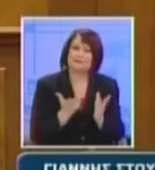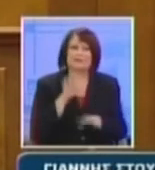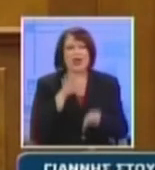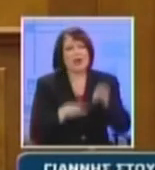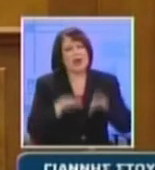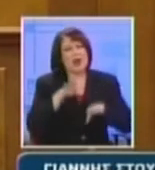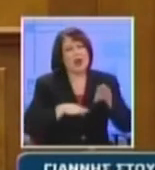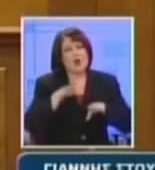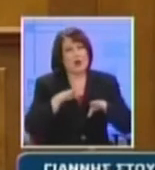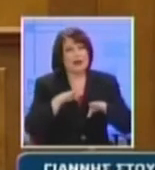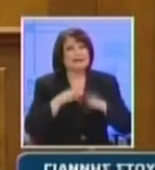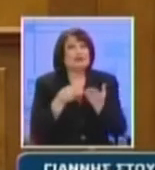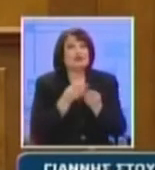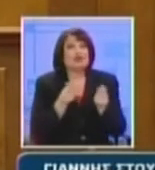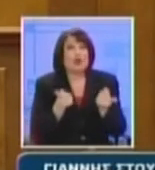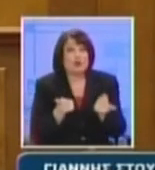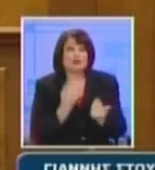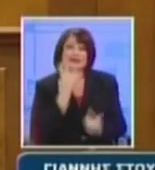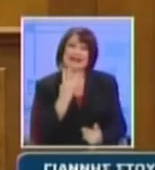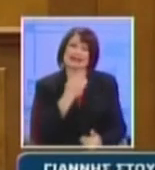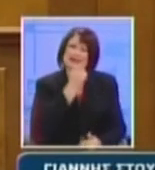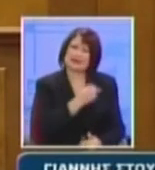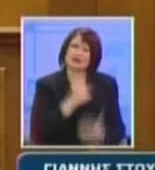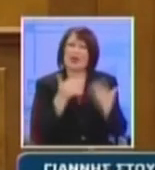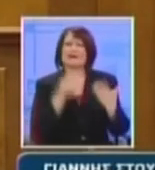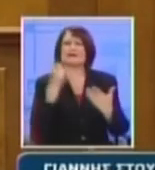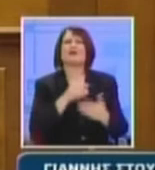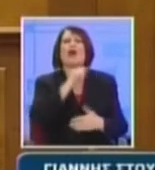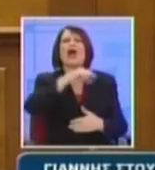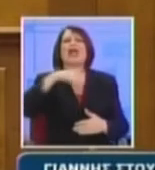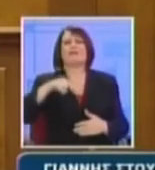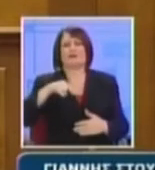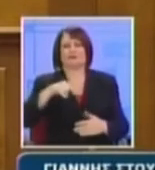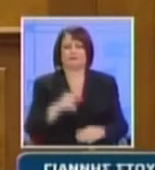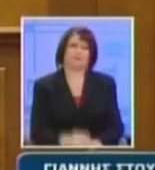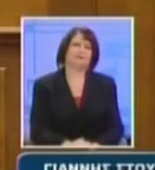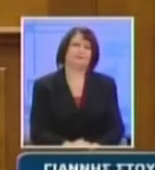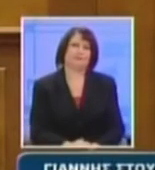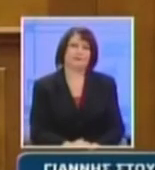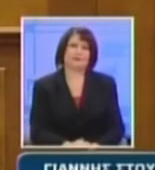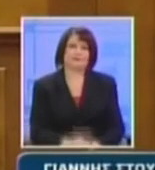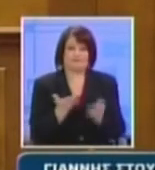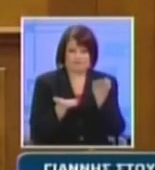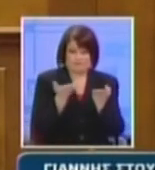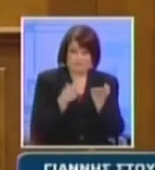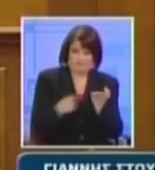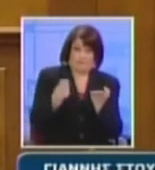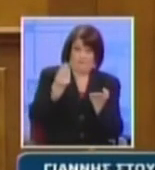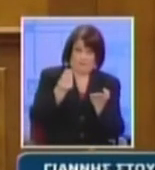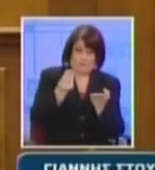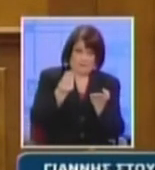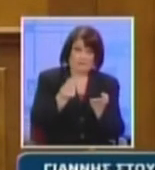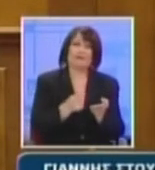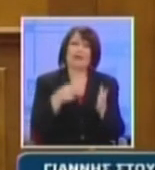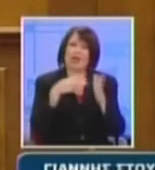με τη μέθοδο που χρησιμοποιείται μεταξύ 4% και 6% του ΑΕΠ. Η δε αντίστοιχη βελτίωση με τον ίδιο τρόπο από